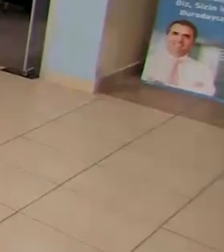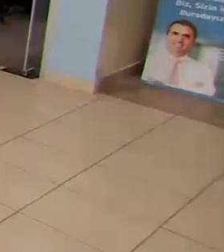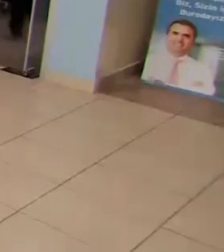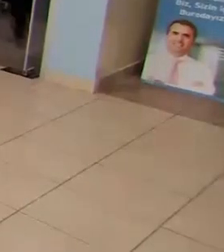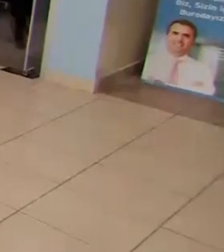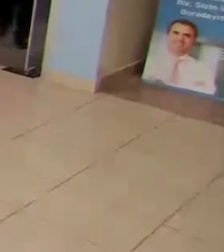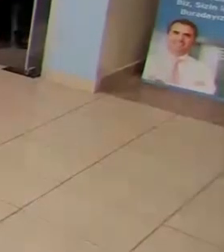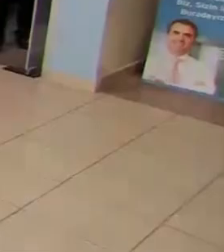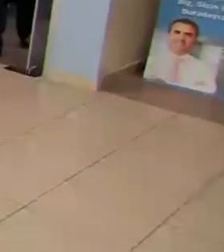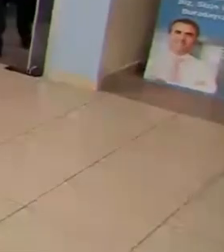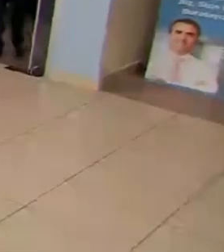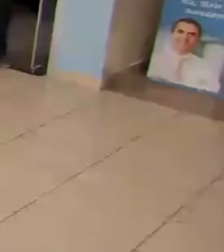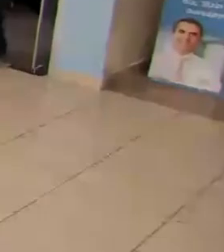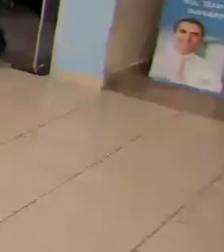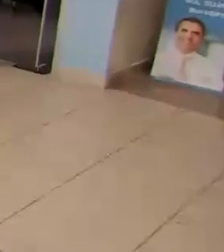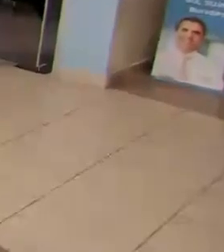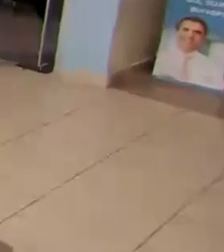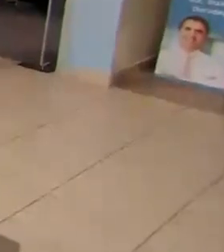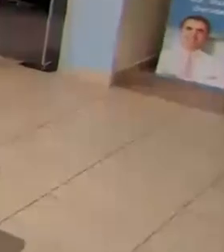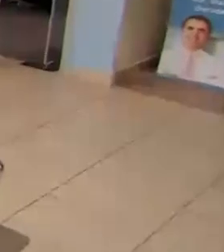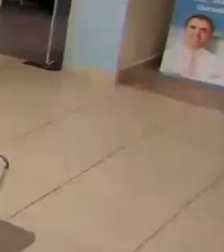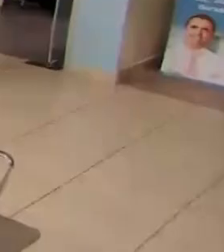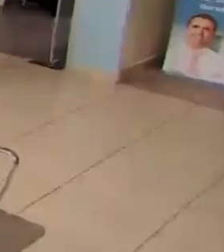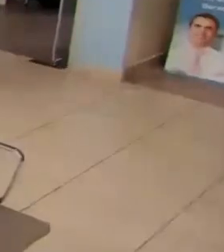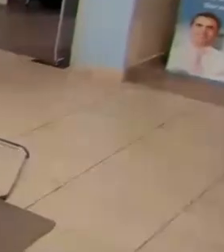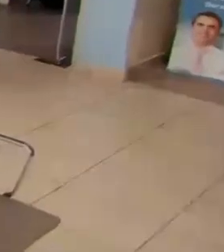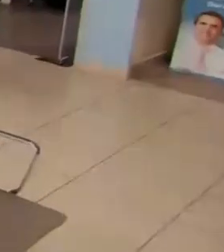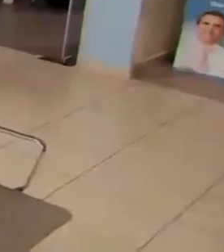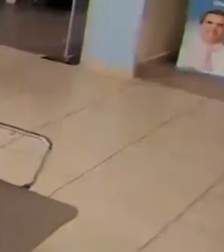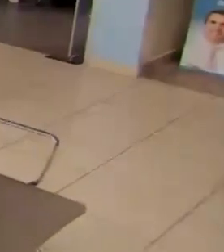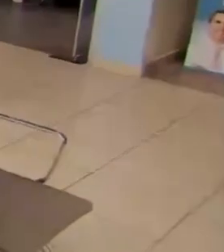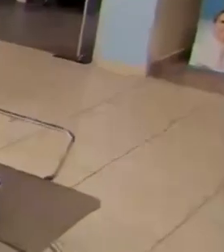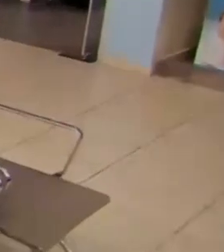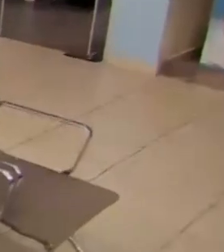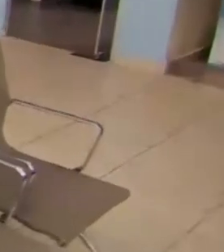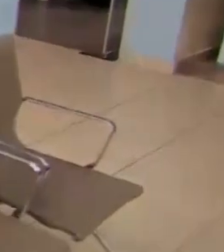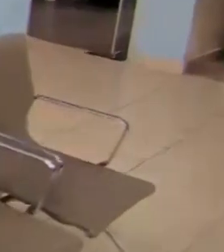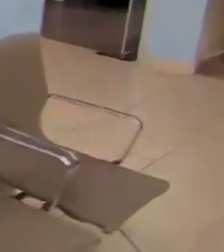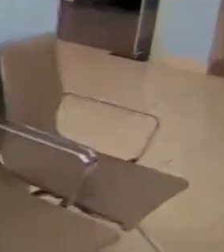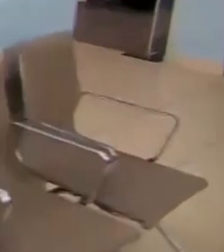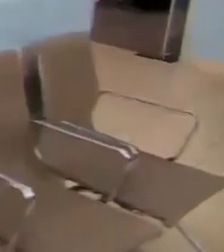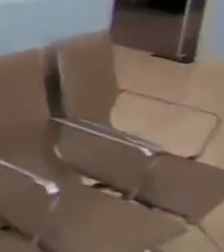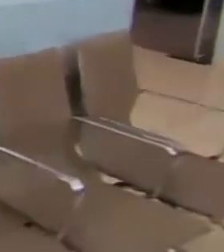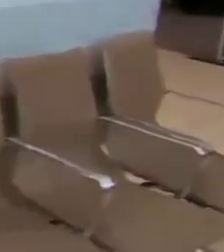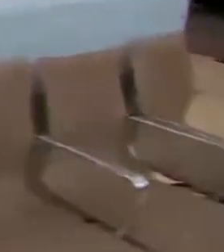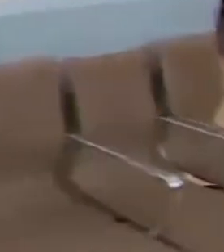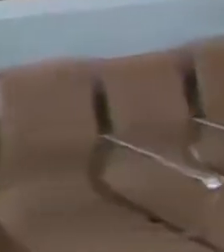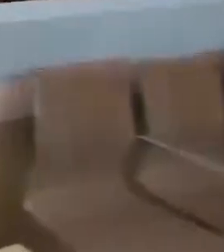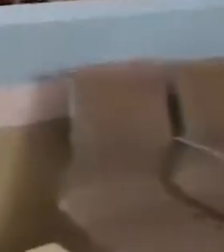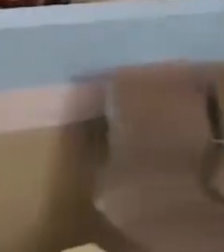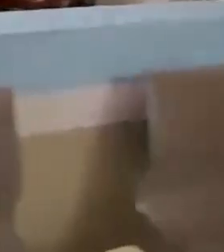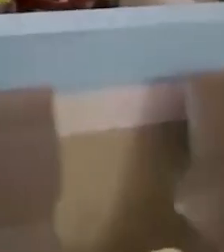Nurhan müdürün odasından çıkarken yağ sabun modunda ellerini havaya kaldırdı. Canı sıkkın, keyifsiz bir halde bankoya doğru yürüyor.